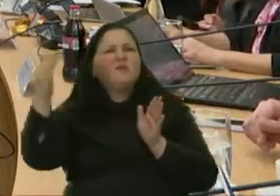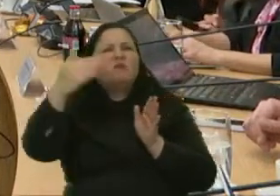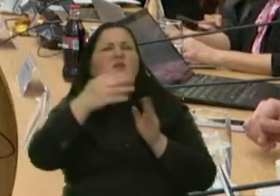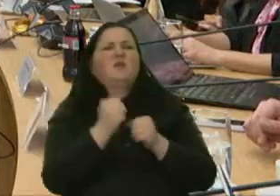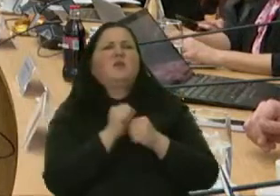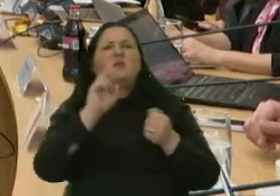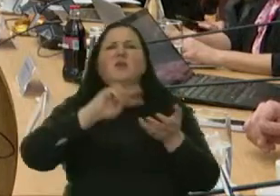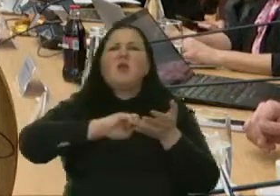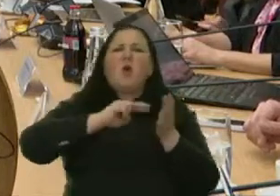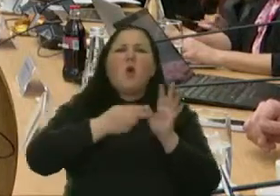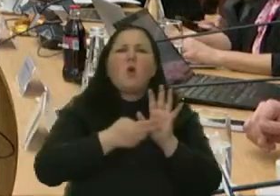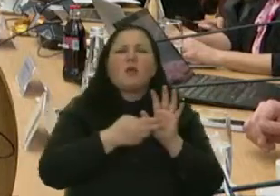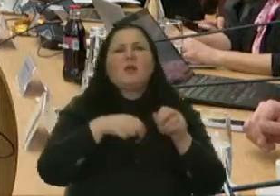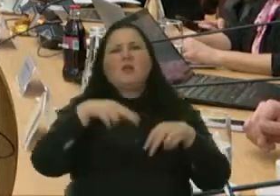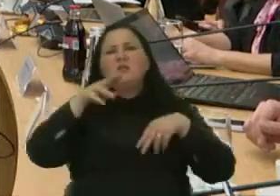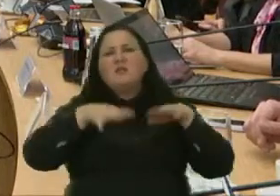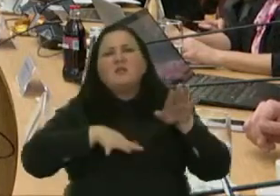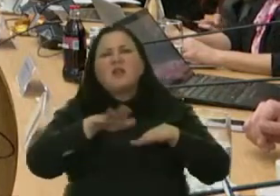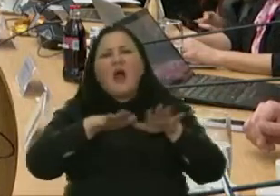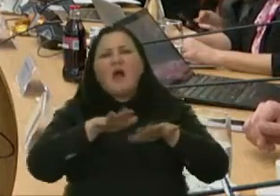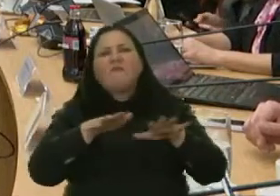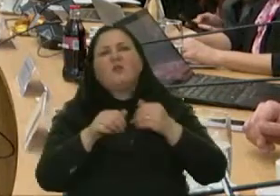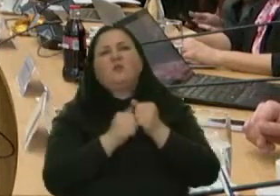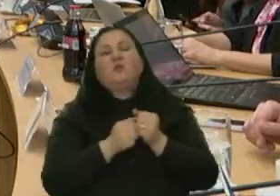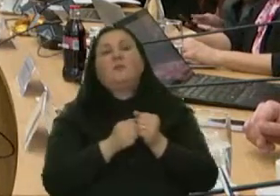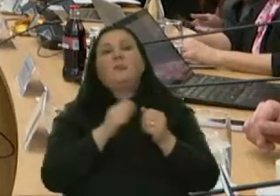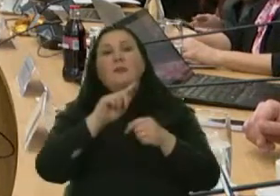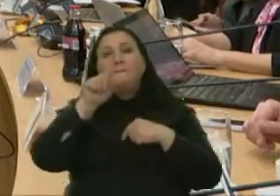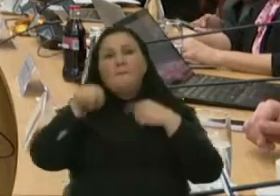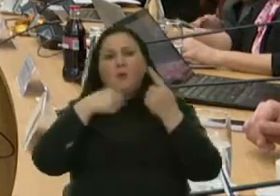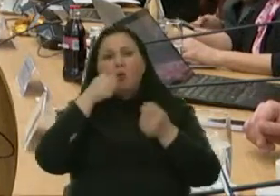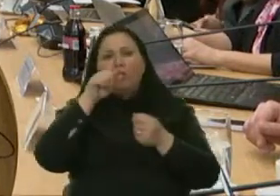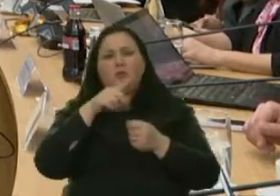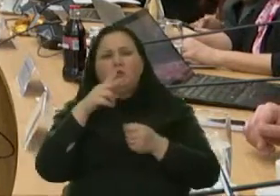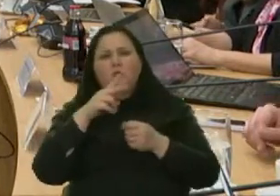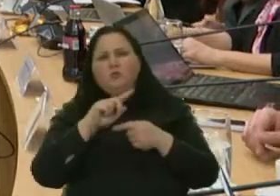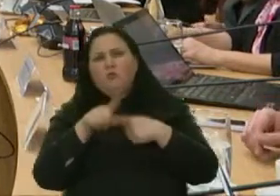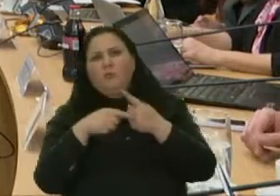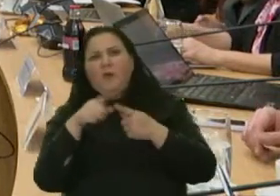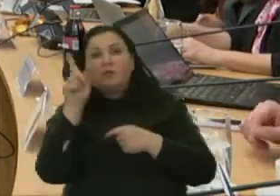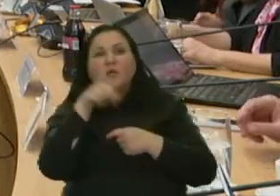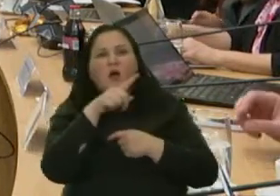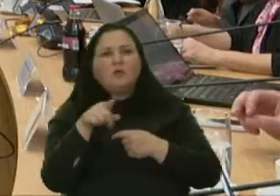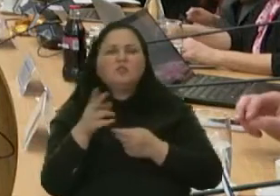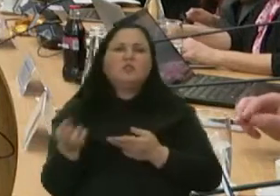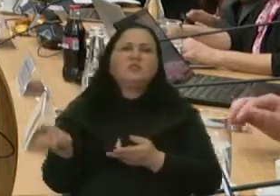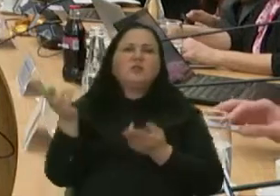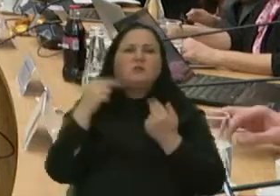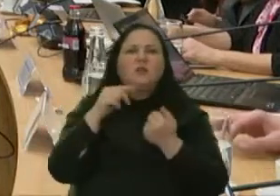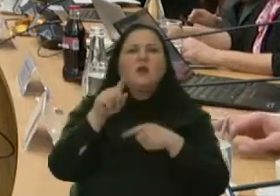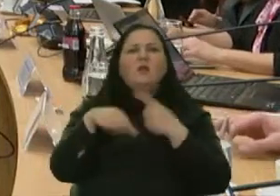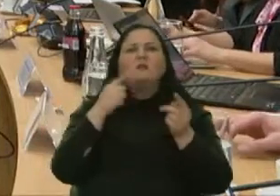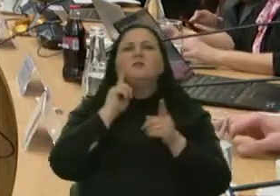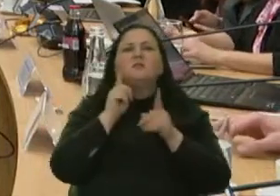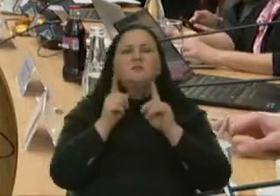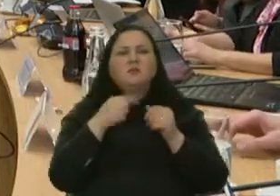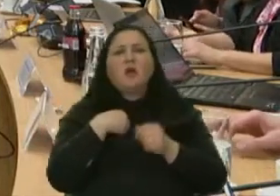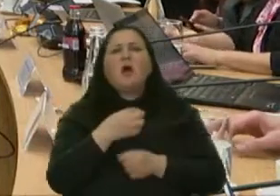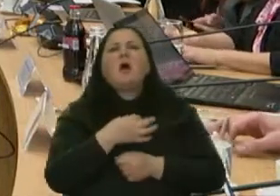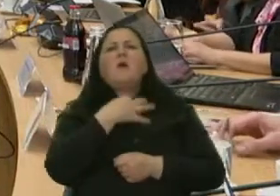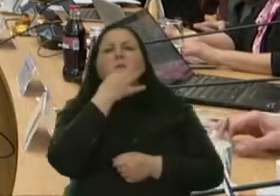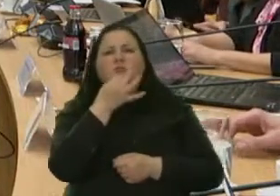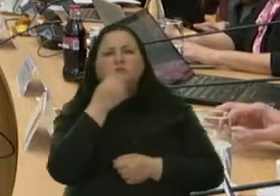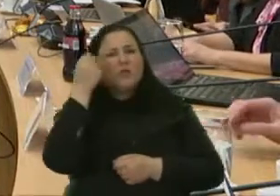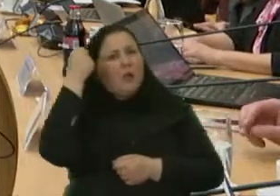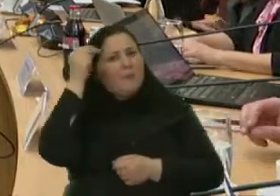reorganizări ale traficului s o facem peste pentru o lună două trei după care s o anulăm și să revenim la altă discuție am mai menționat și am